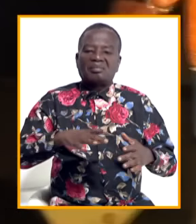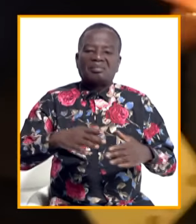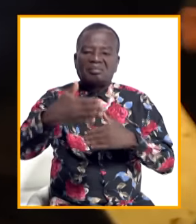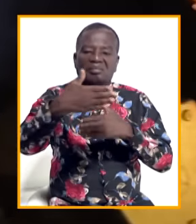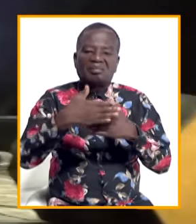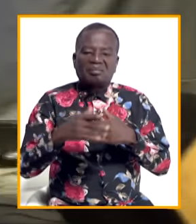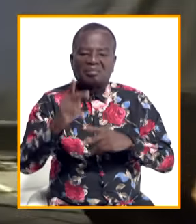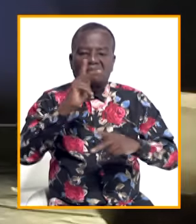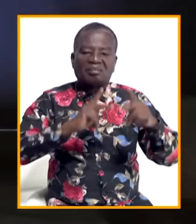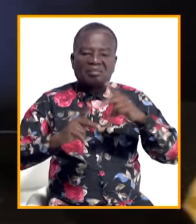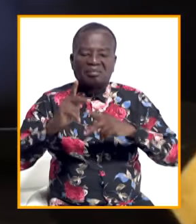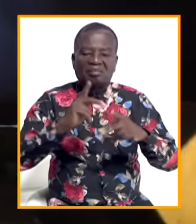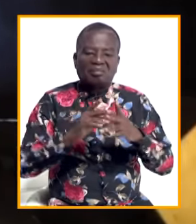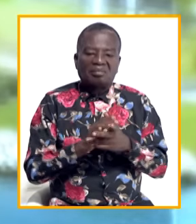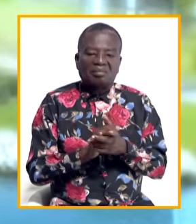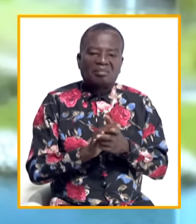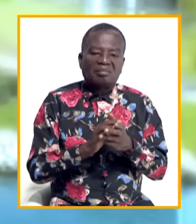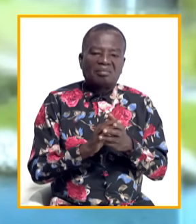sortie.